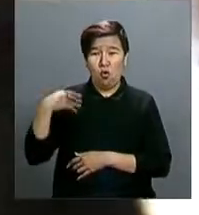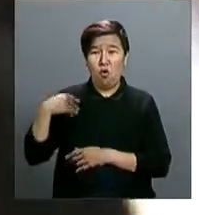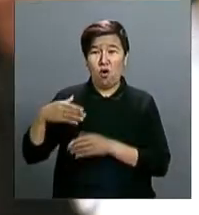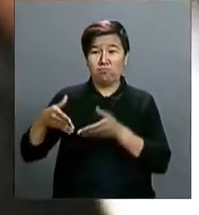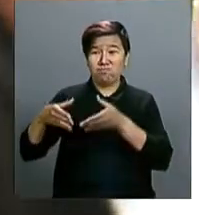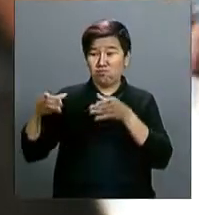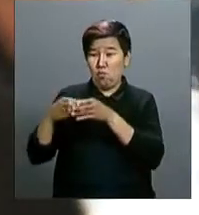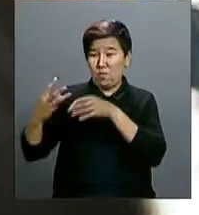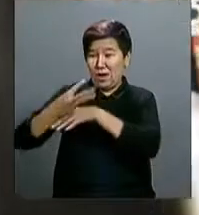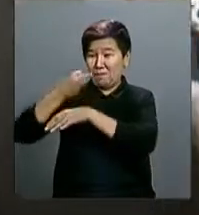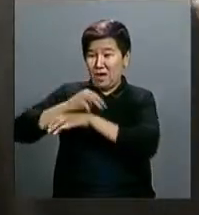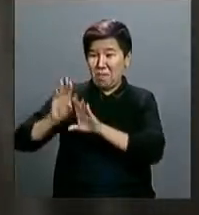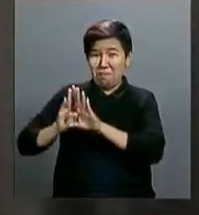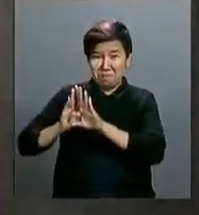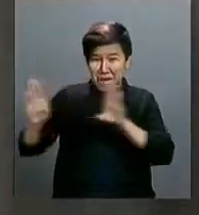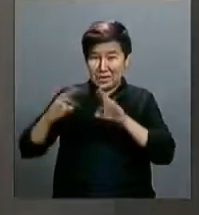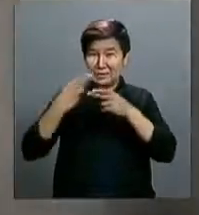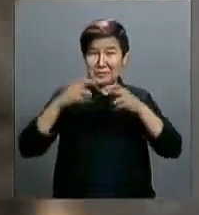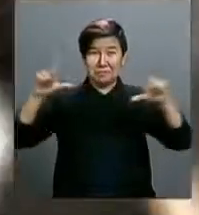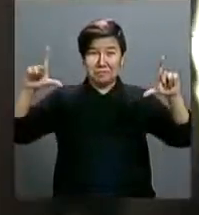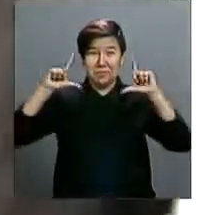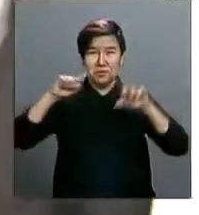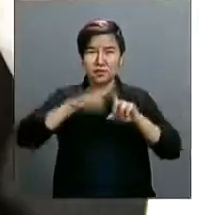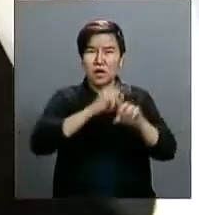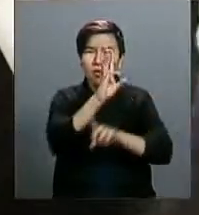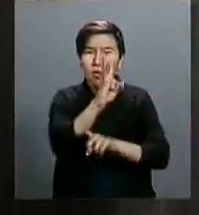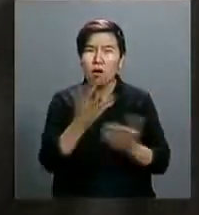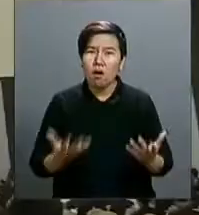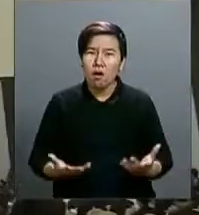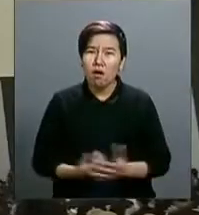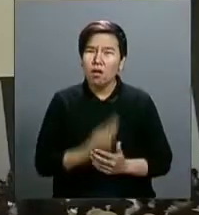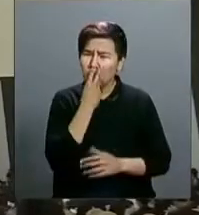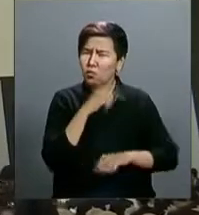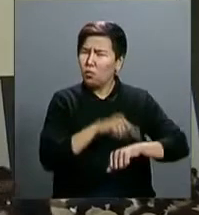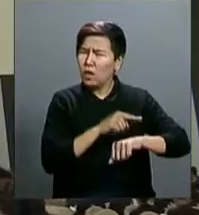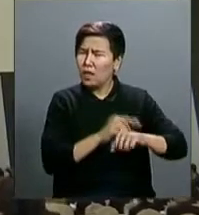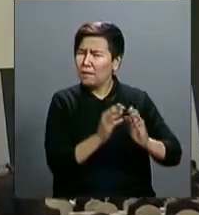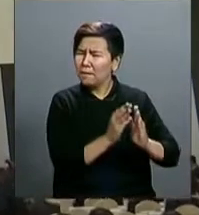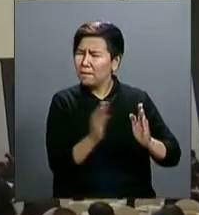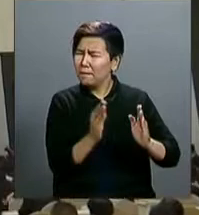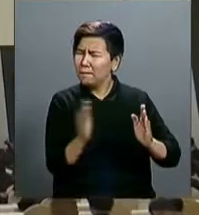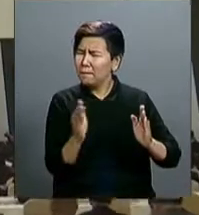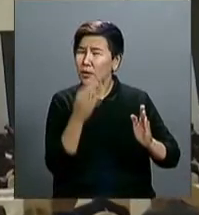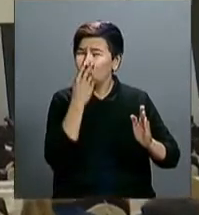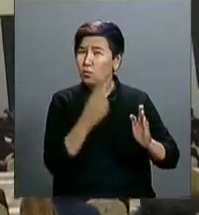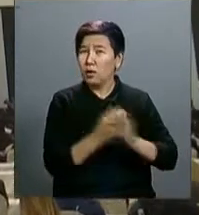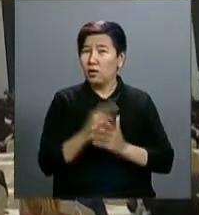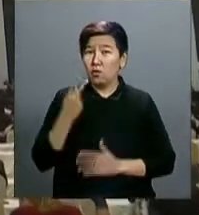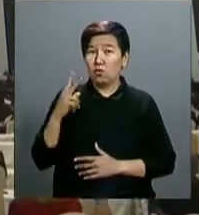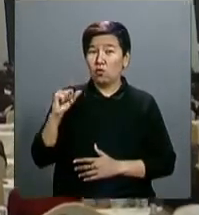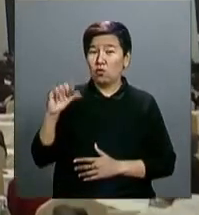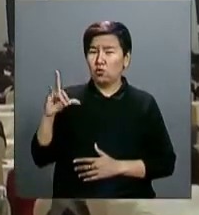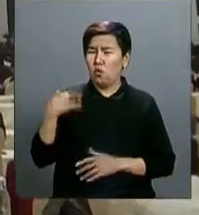นนี้แต่ถ้าดูจากไทม์ไลน์ก็ยังพอมีเวลาที่จะยืดออกไปได้ค่ะถ้าคสช.คิดว่ายังไม่พร้อมจะเ